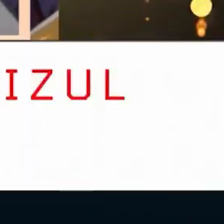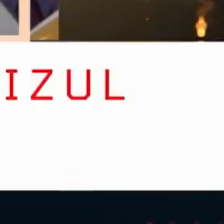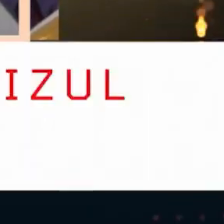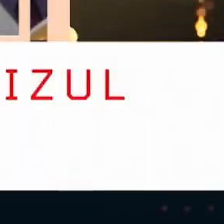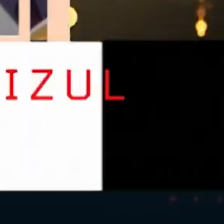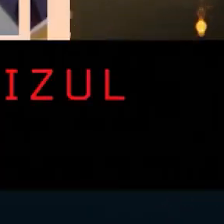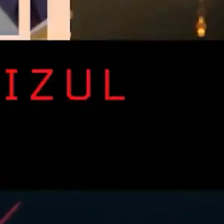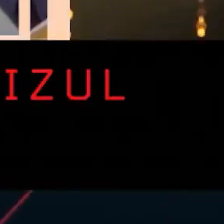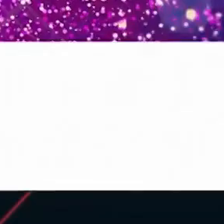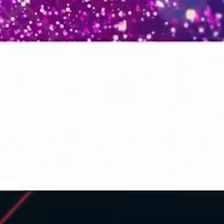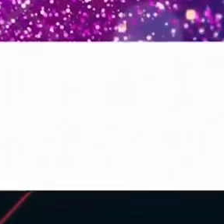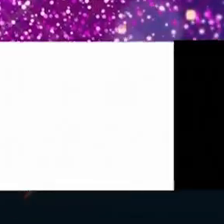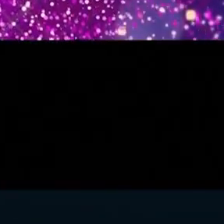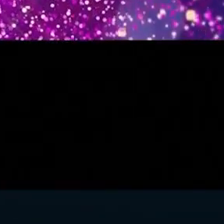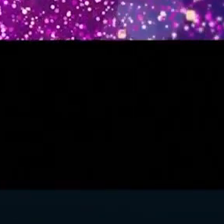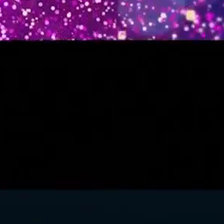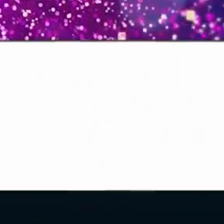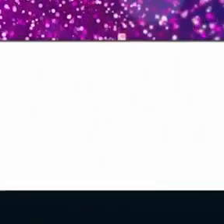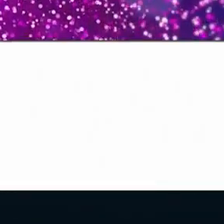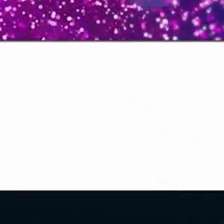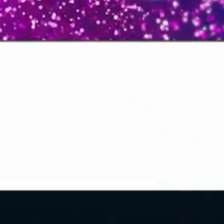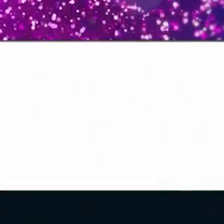pendidikan ke Malaysia